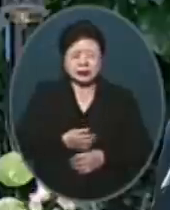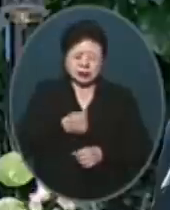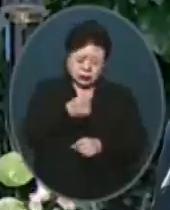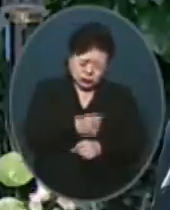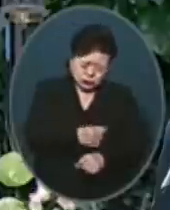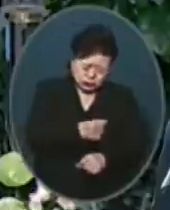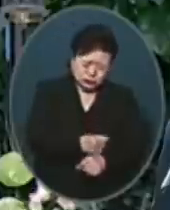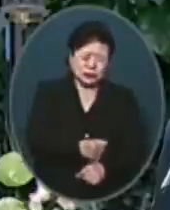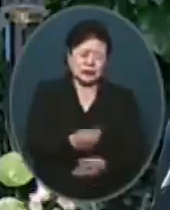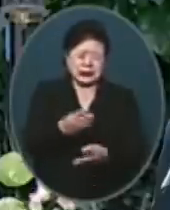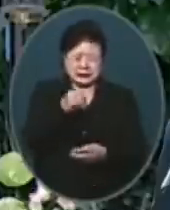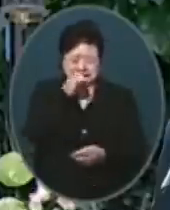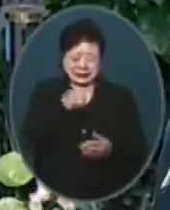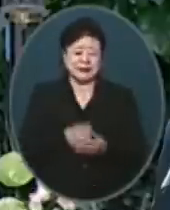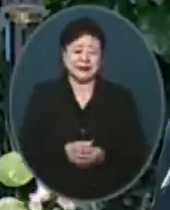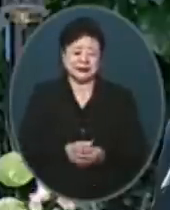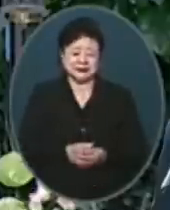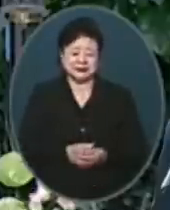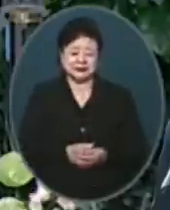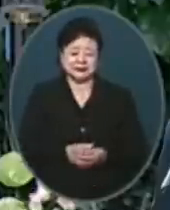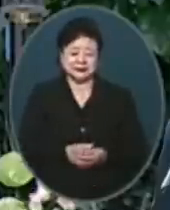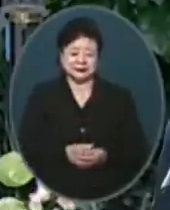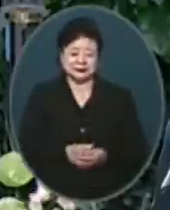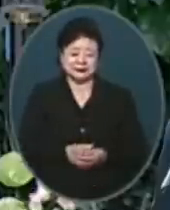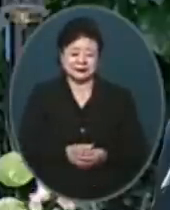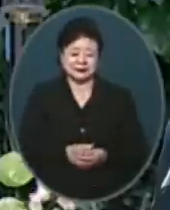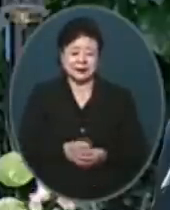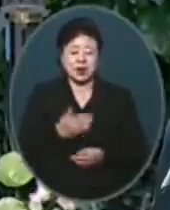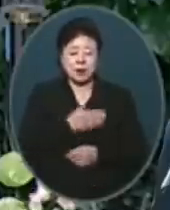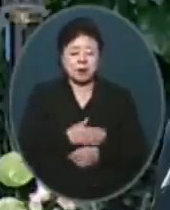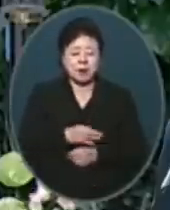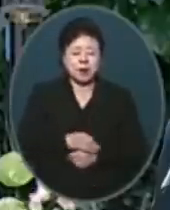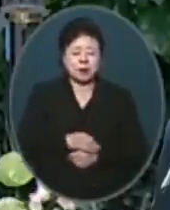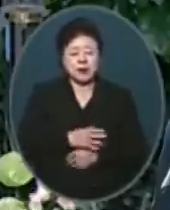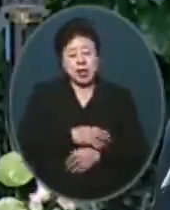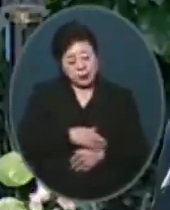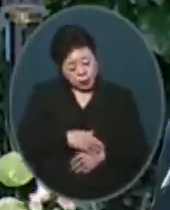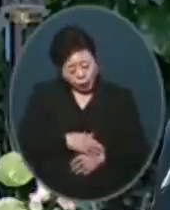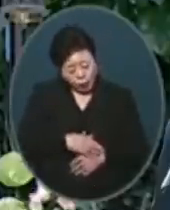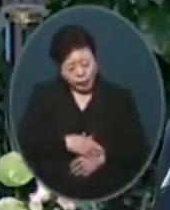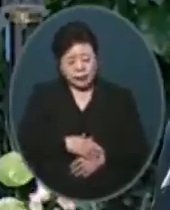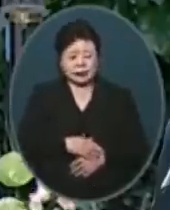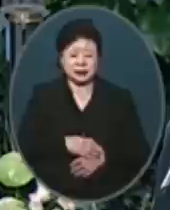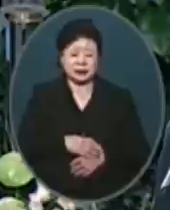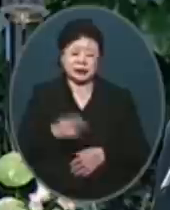수고하고 무거운 짐이 된다는 것입니다. 그런데 육체적 피로가